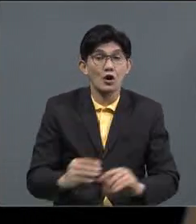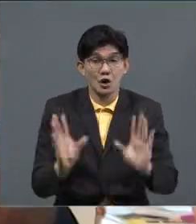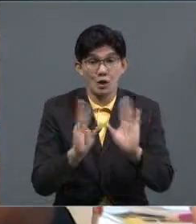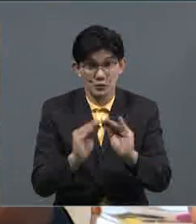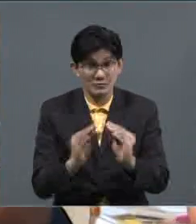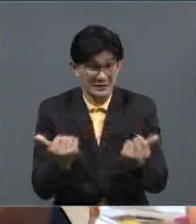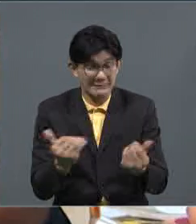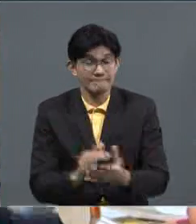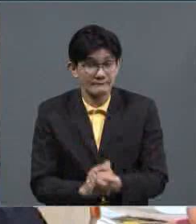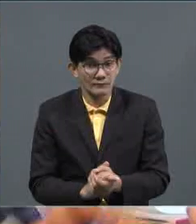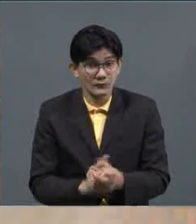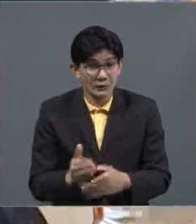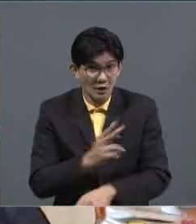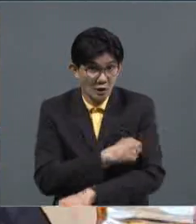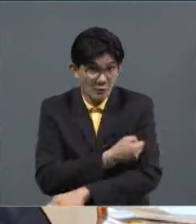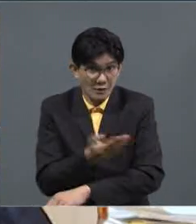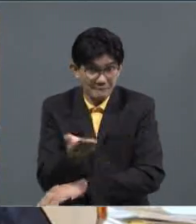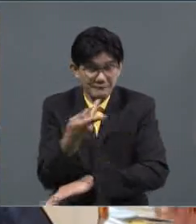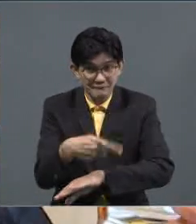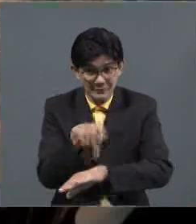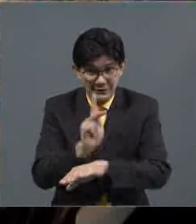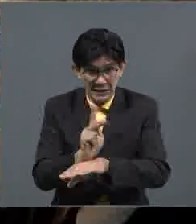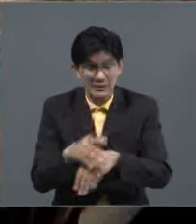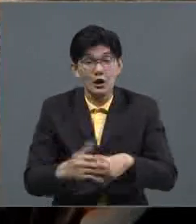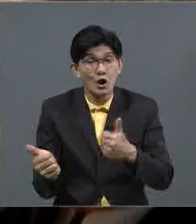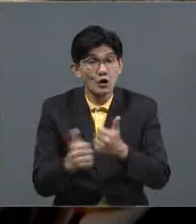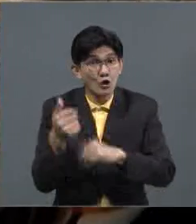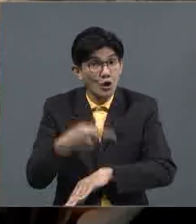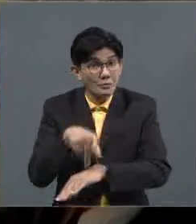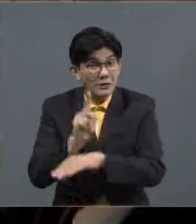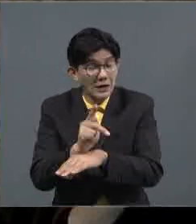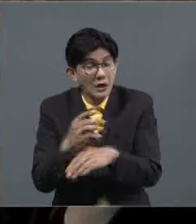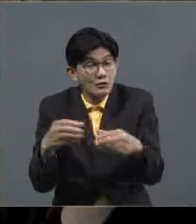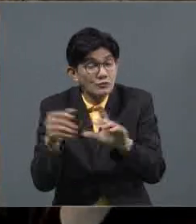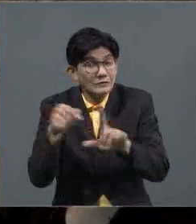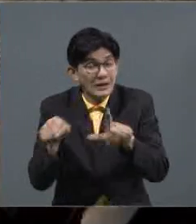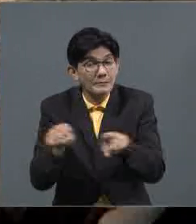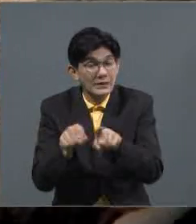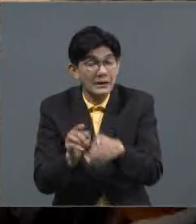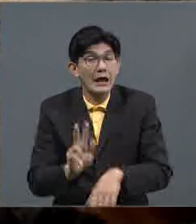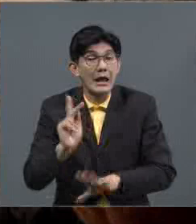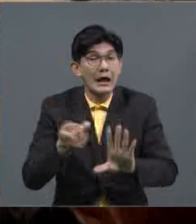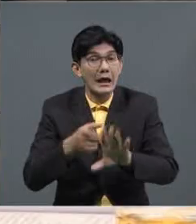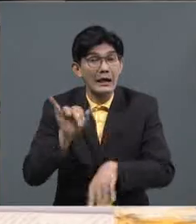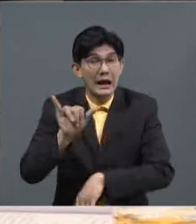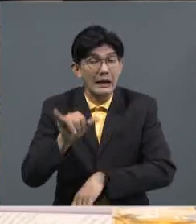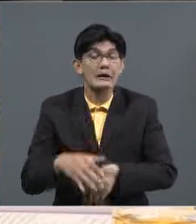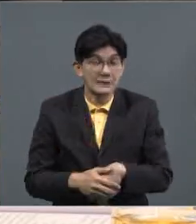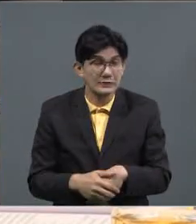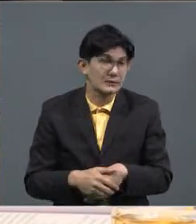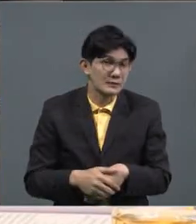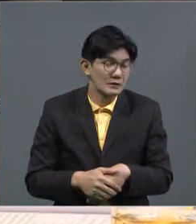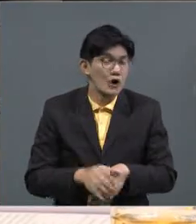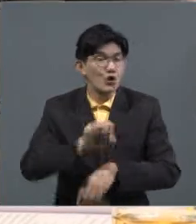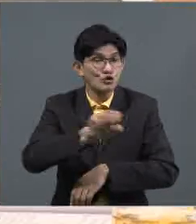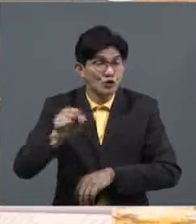เริ่มขึ้นเนี่ยอันนี้คุณหมอวาโยเป็นประธานรองประธานเนี่ยพรรคเดียวกันคือพรรคก้าวไกลคุณกายณัฐชาบุญชัยอินสวัสดิ์เป็